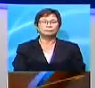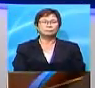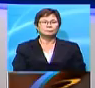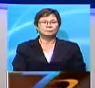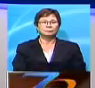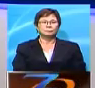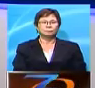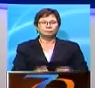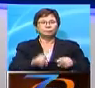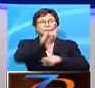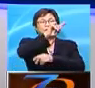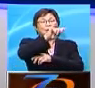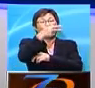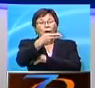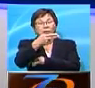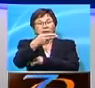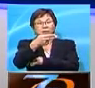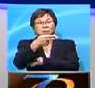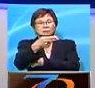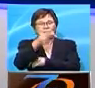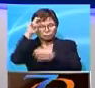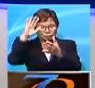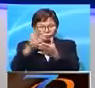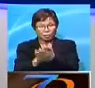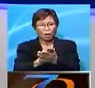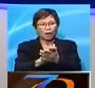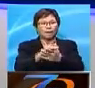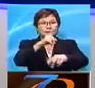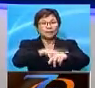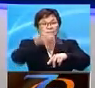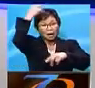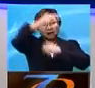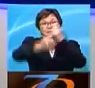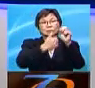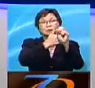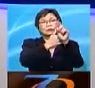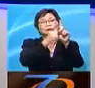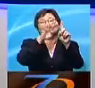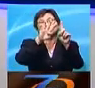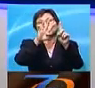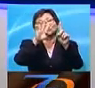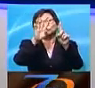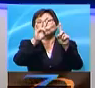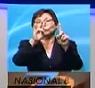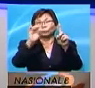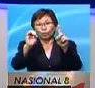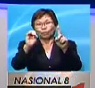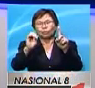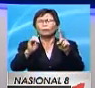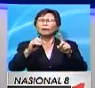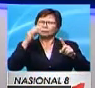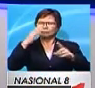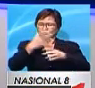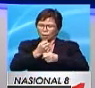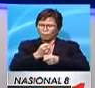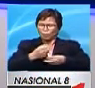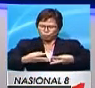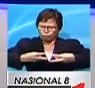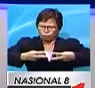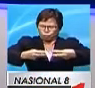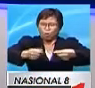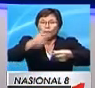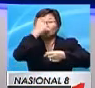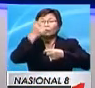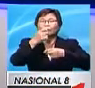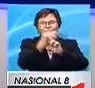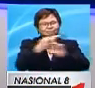lalu tab Haji yak operasiim hajiagi tahun7 hij berjalan lancar berdasarkan